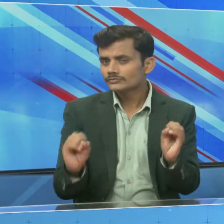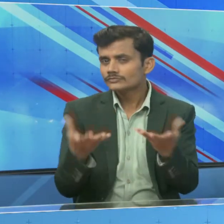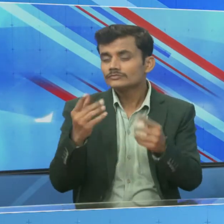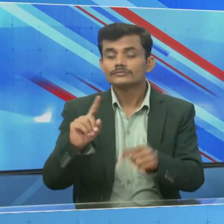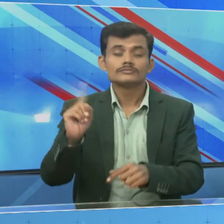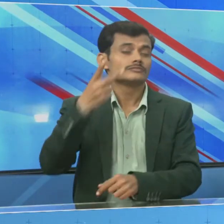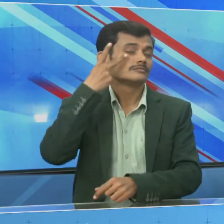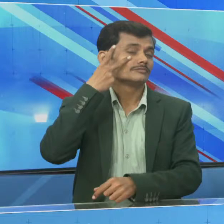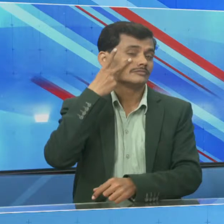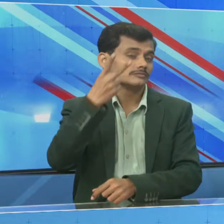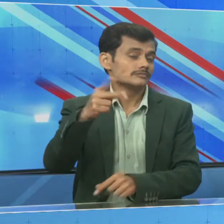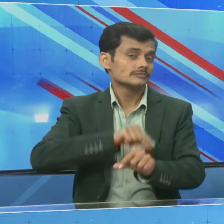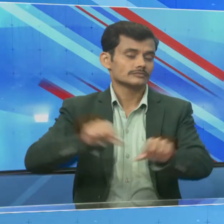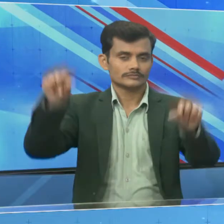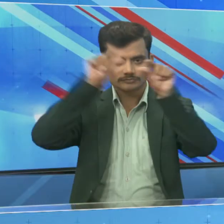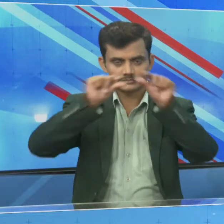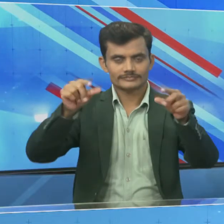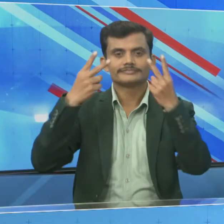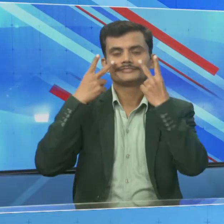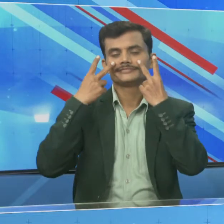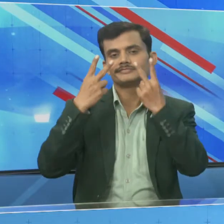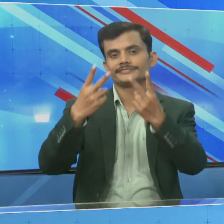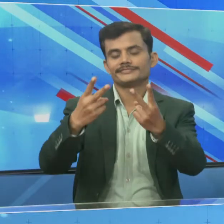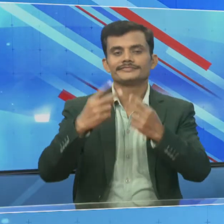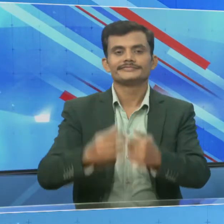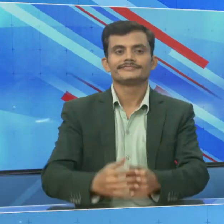और सबसे पहले देखते हैं इस वक्त की सुर्खियां।